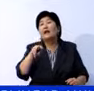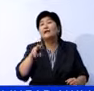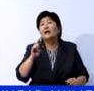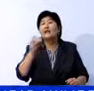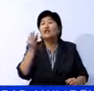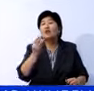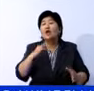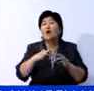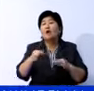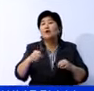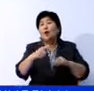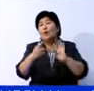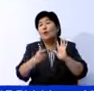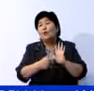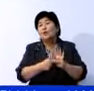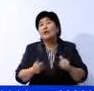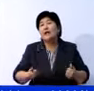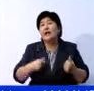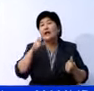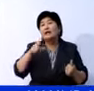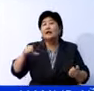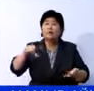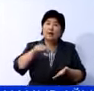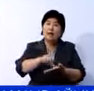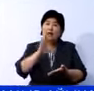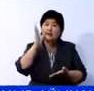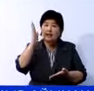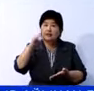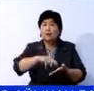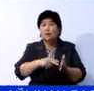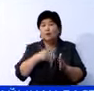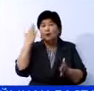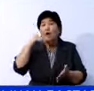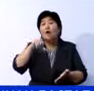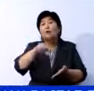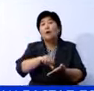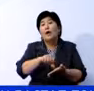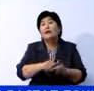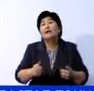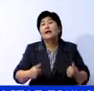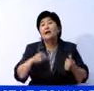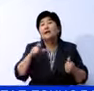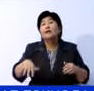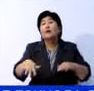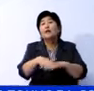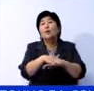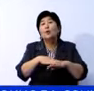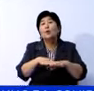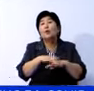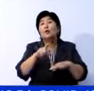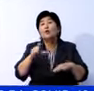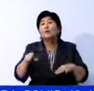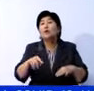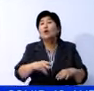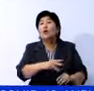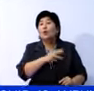сияқты аудандарынан 17 талапкер қатысады деп жоспарлануда. Бұл қатысушы талапкерлер көрермен